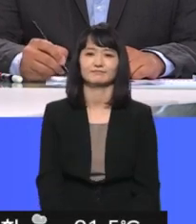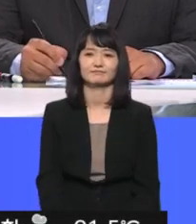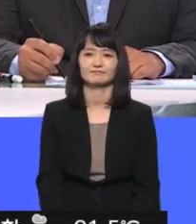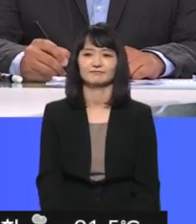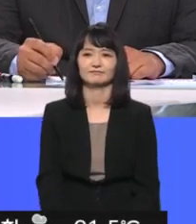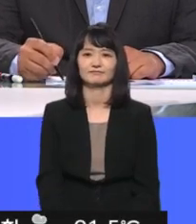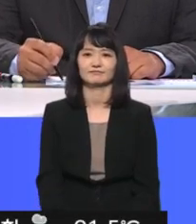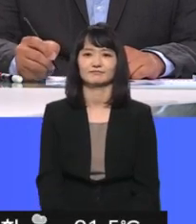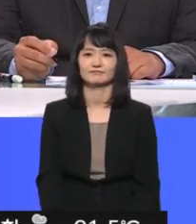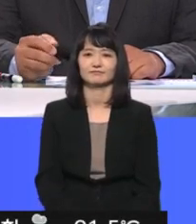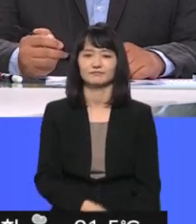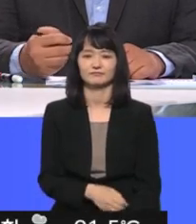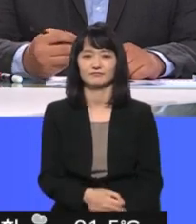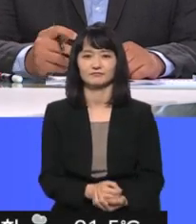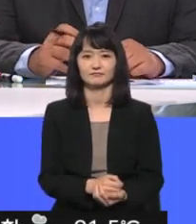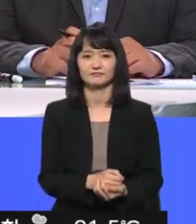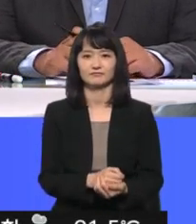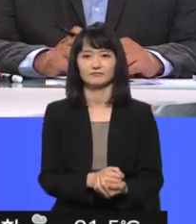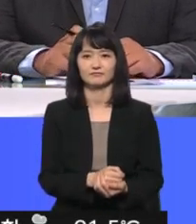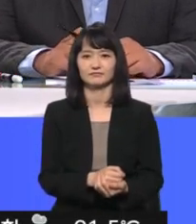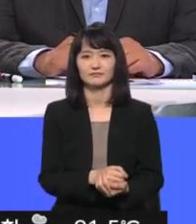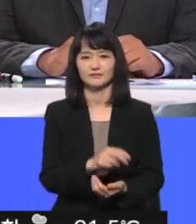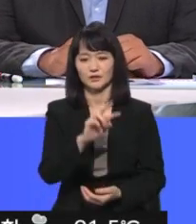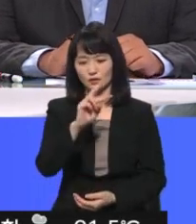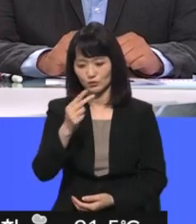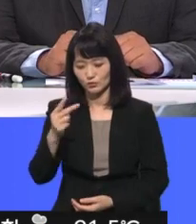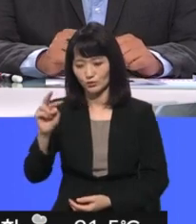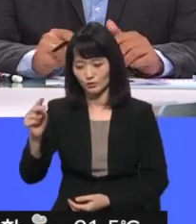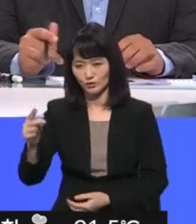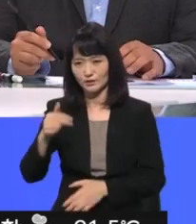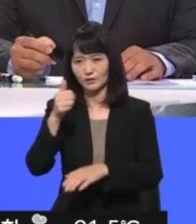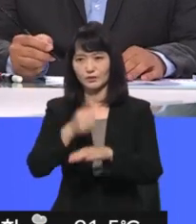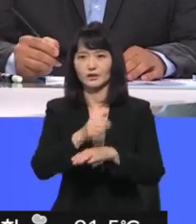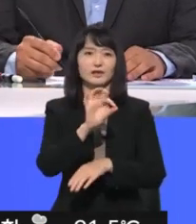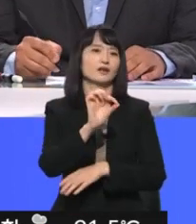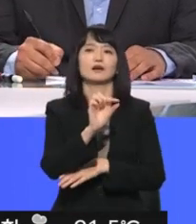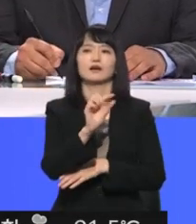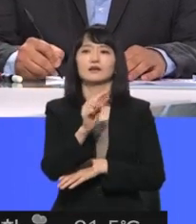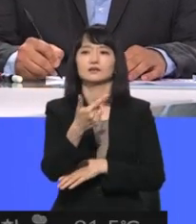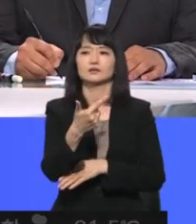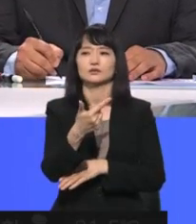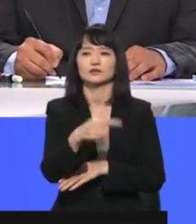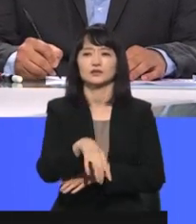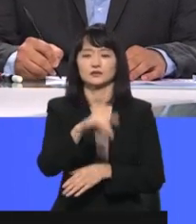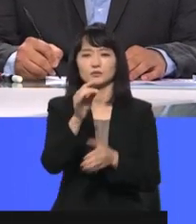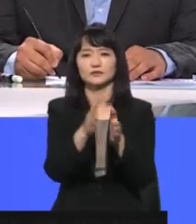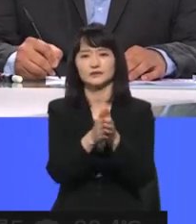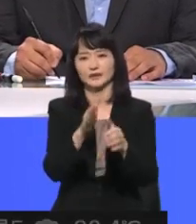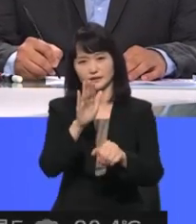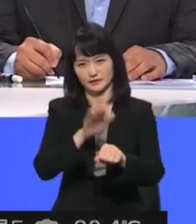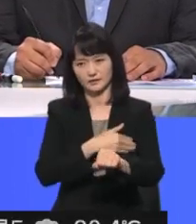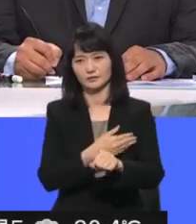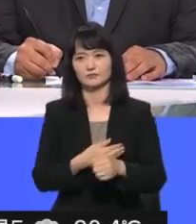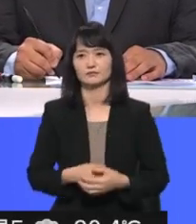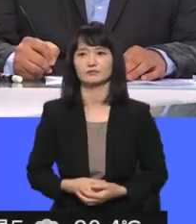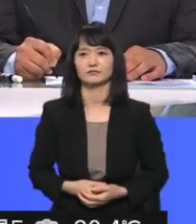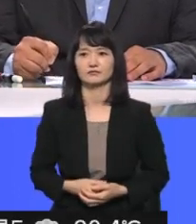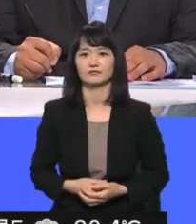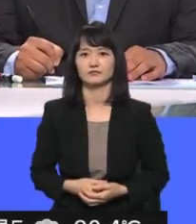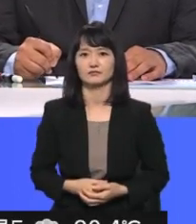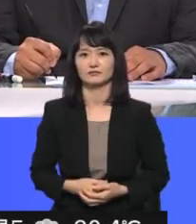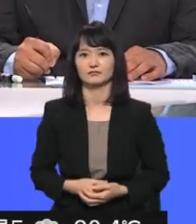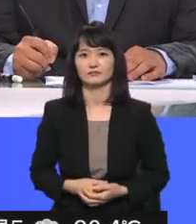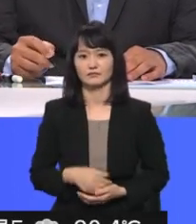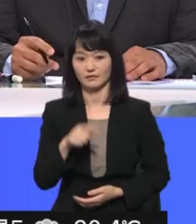돌고 돌아 돌아 가서 안철수가 또 철수해서 합당하고 부터가 이 사태 잘못 끼운 첫 단추 다 와 않은 의견을 주셨구요 김제 까지 색을